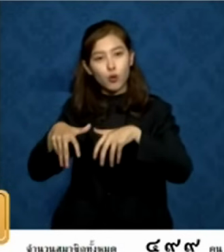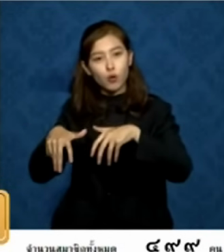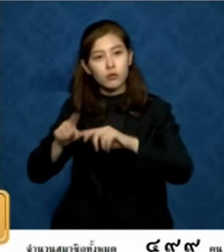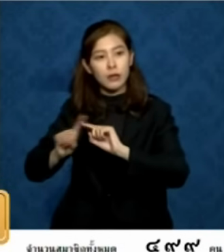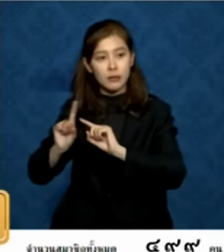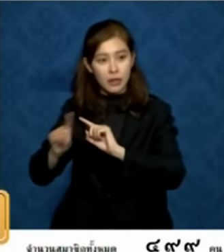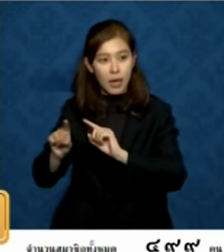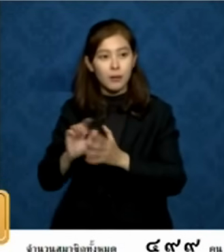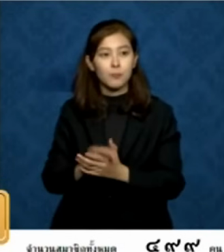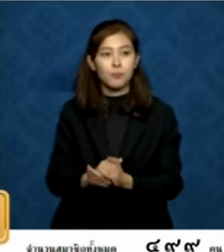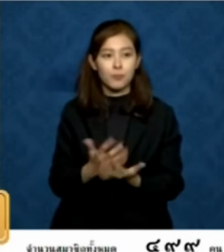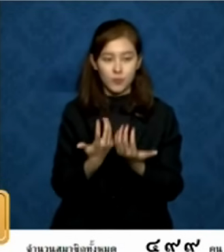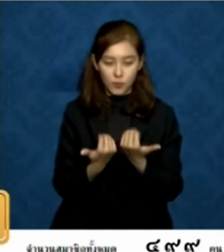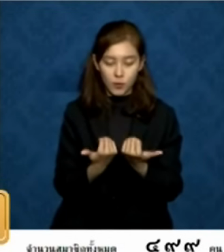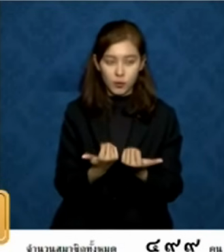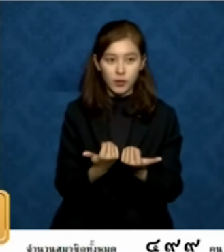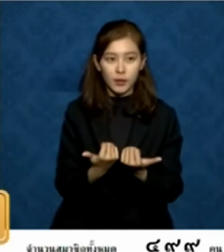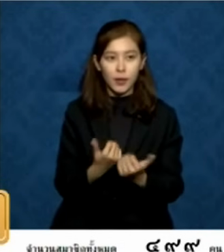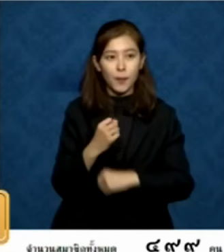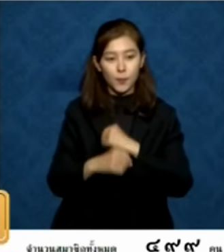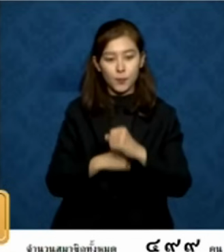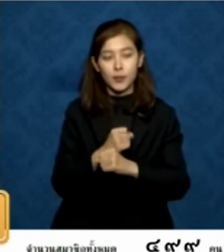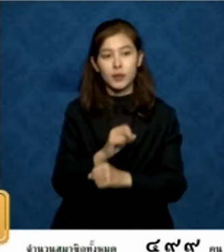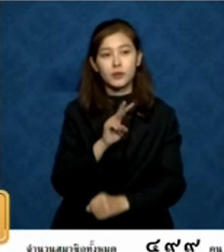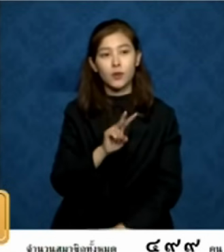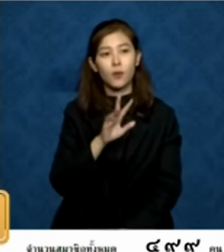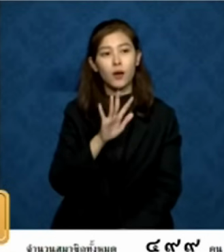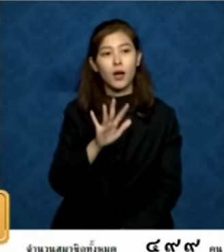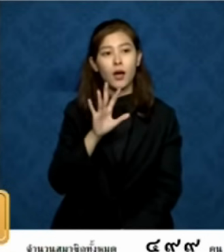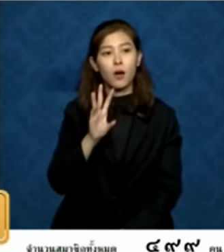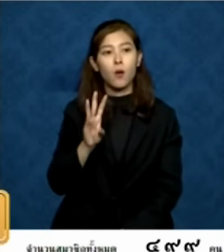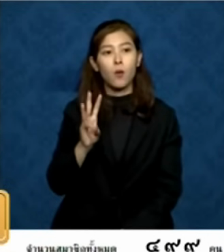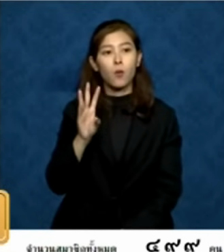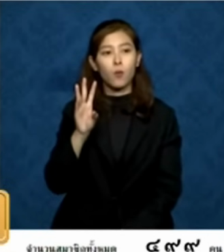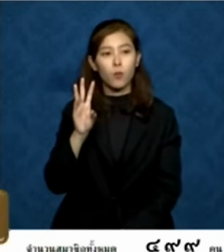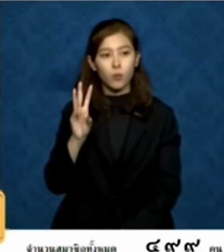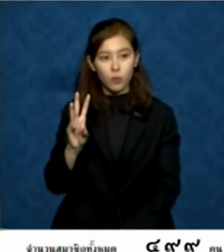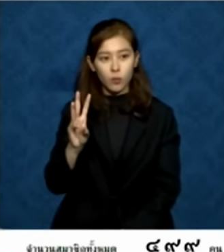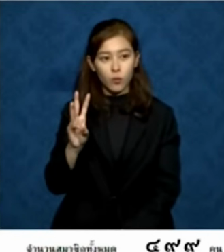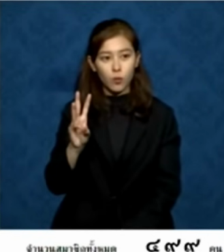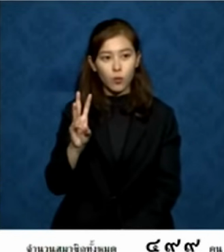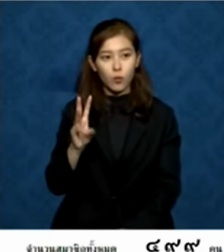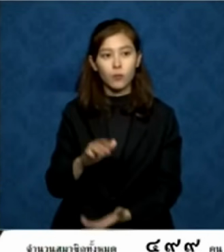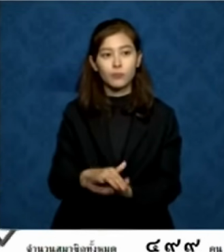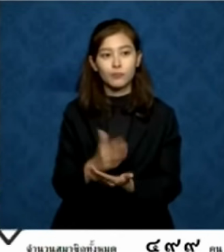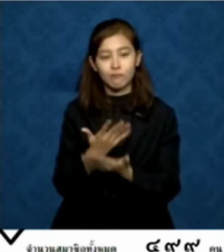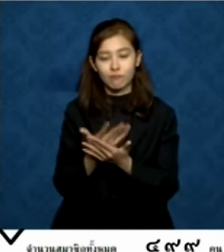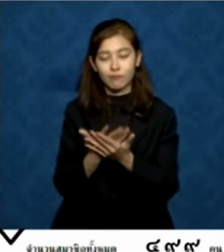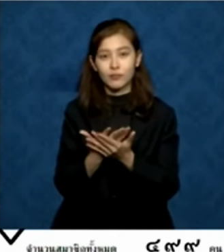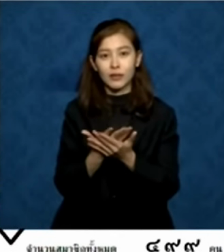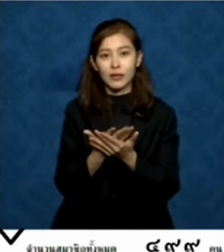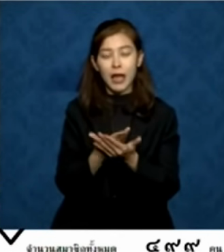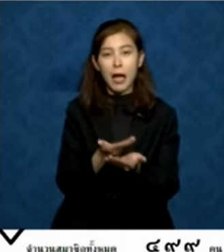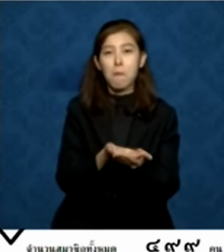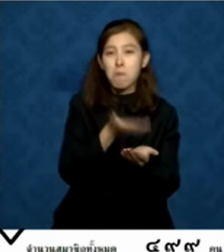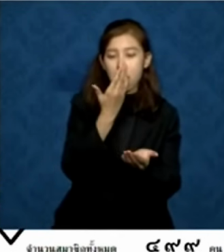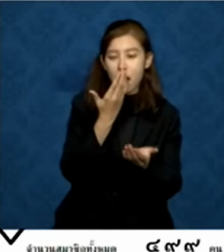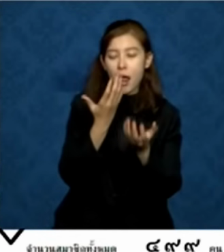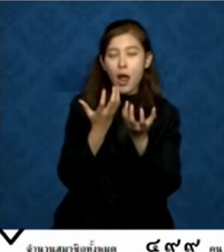เฟ้อทั่วไปในปี2566ยังอยู่ในระดับต่ำที่ร้อยละ 0.5 ในไตรมาสที่3ของปี